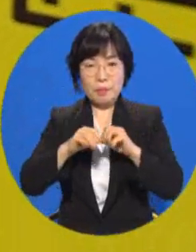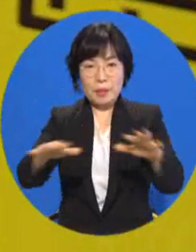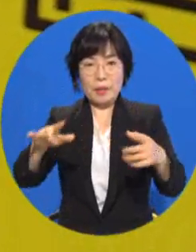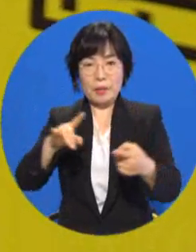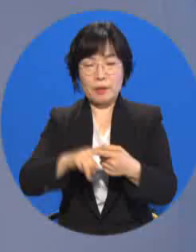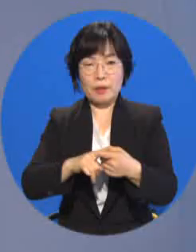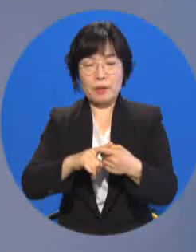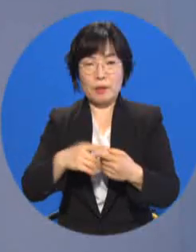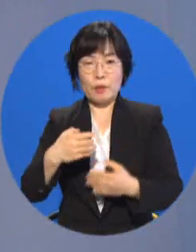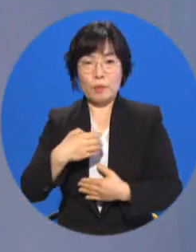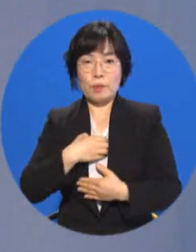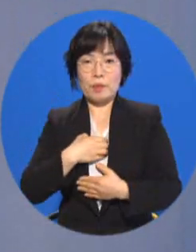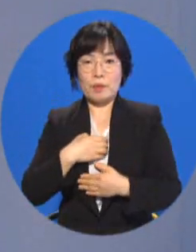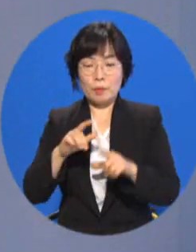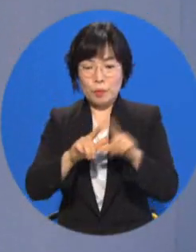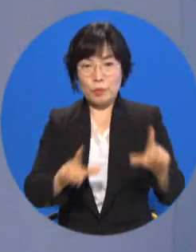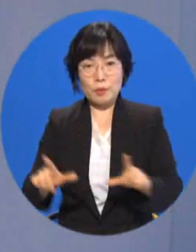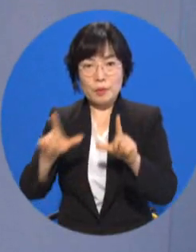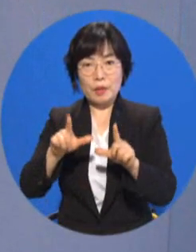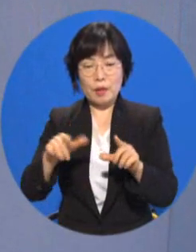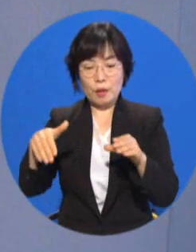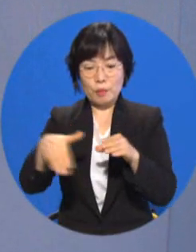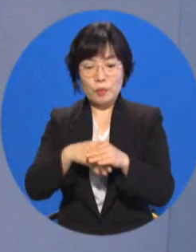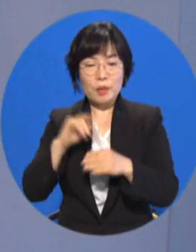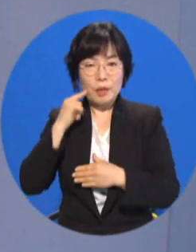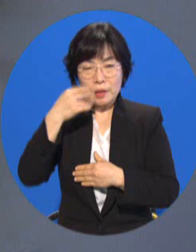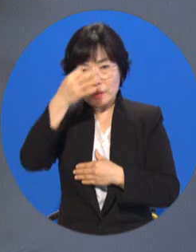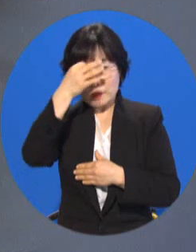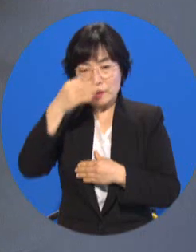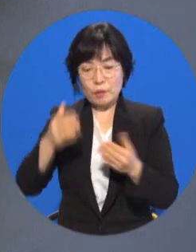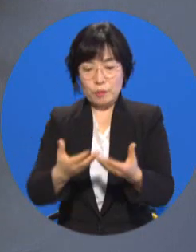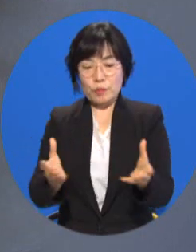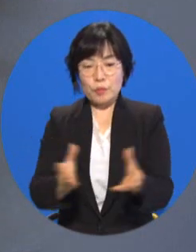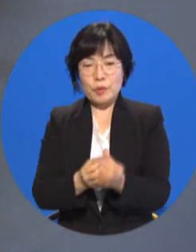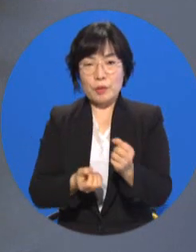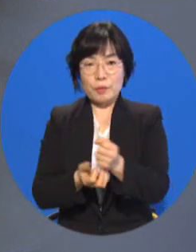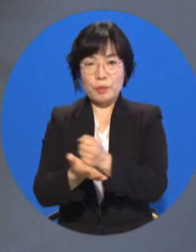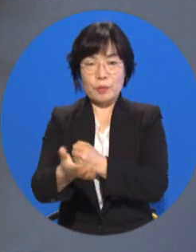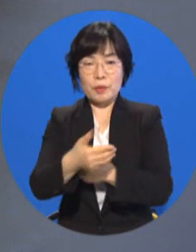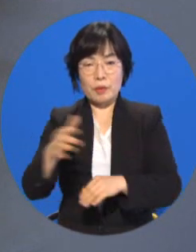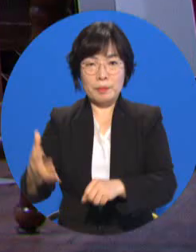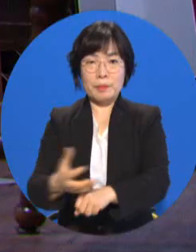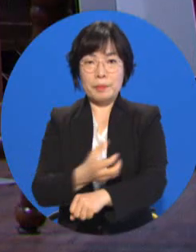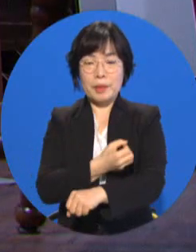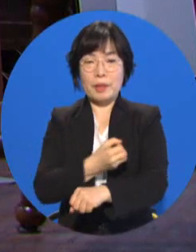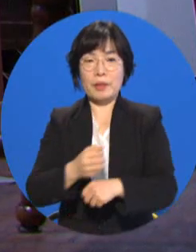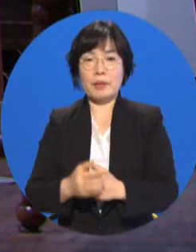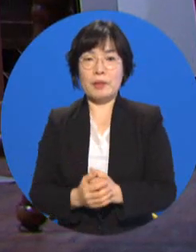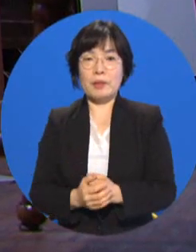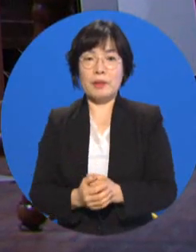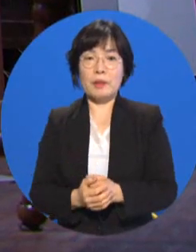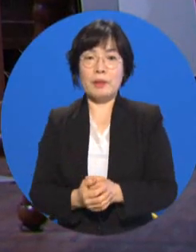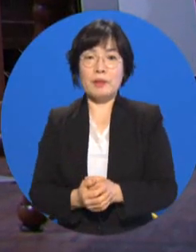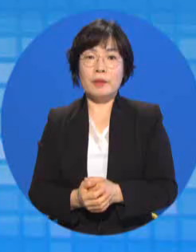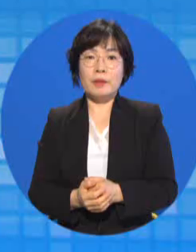상황. 일상생활은 물론 문화예술 분야에도 파장이 커지고 있습니다. MBC 뉴스 박민주입니다.